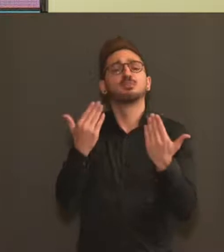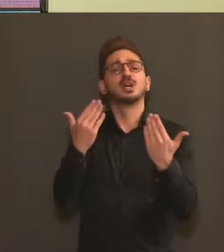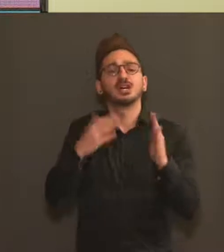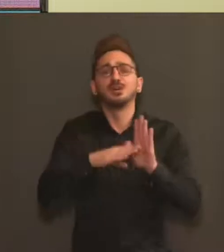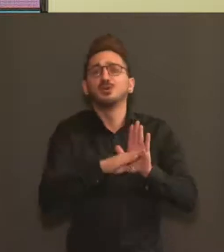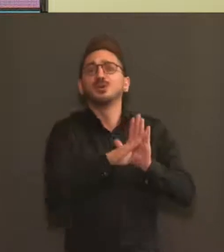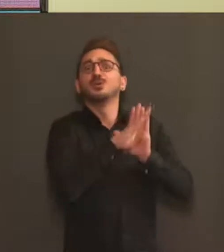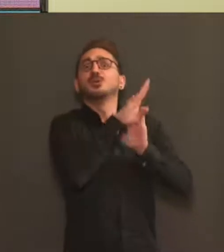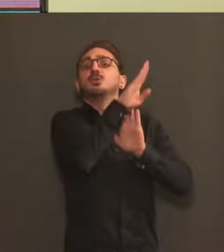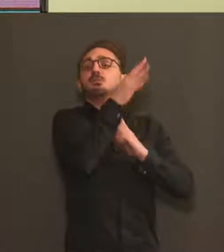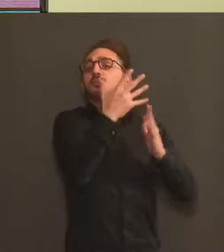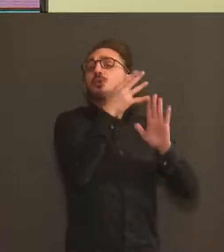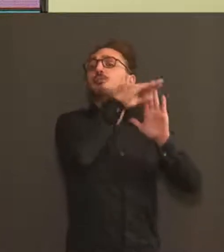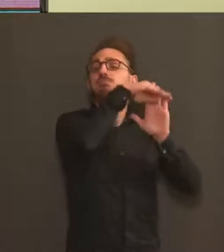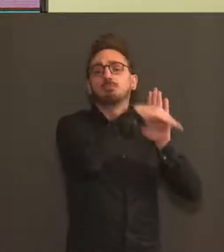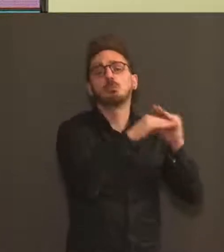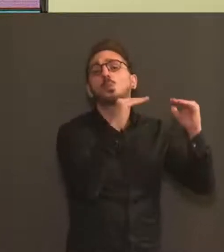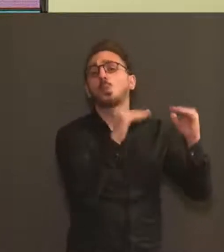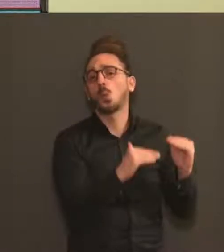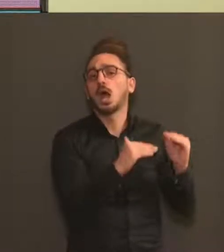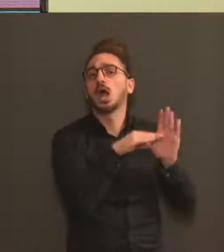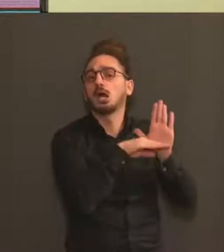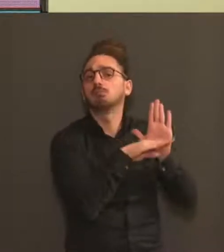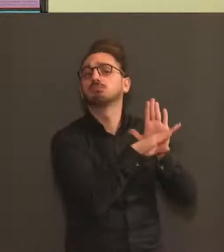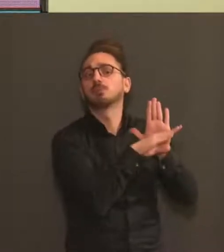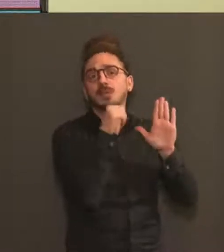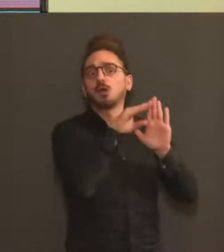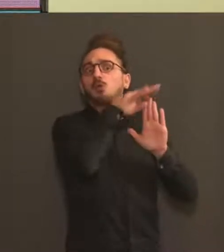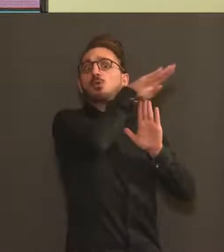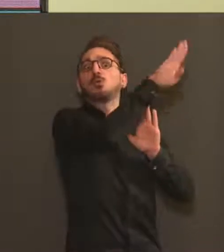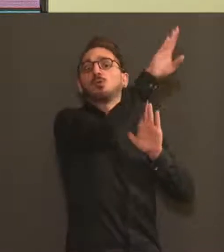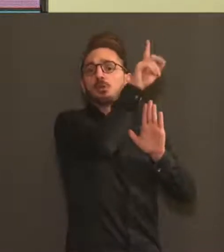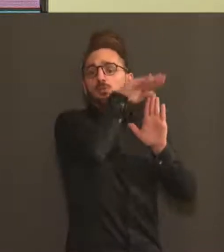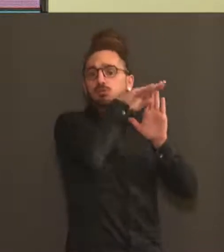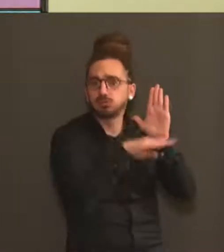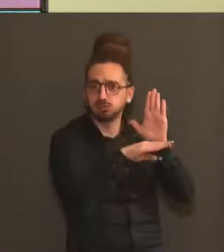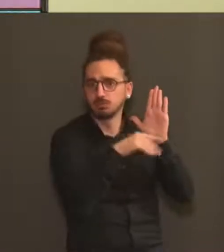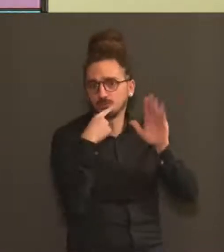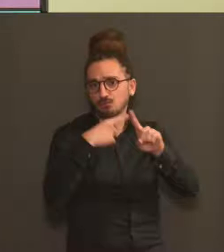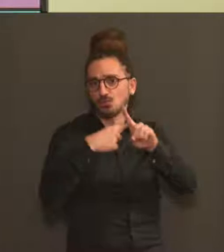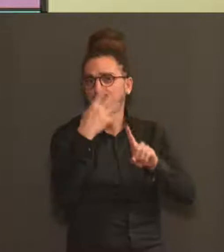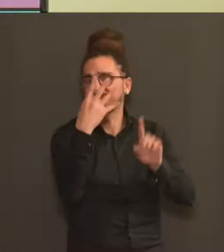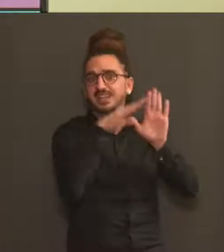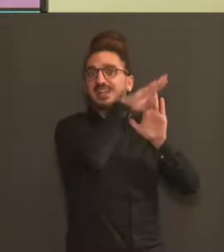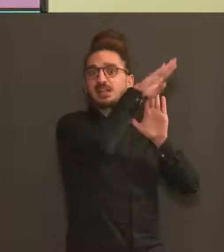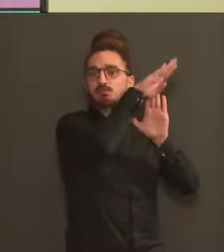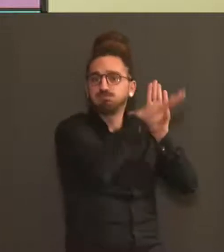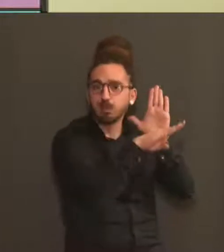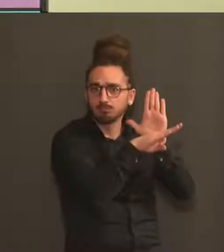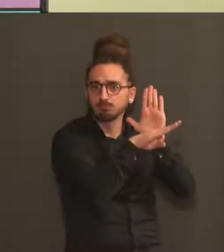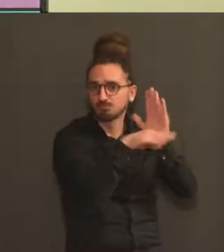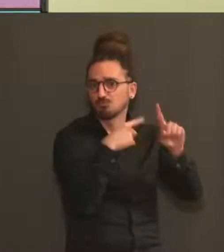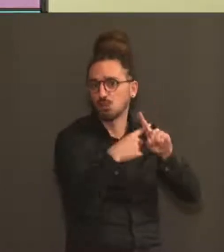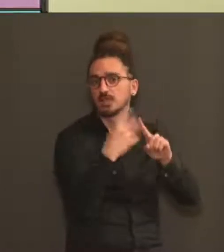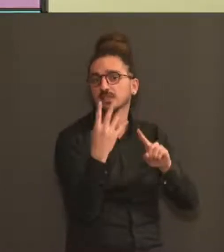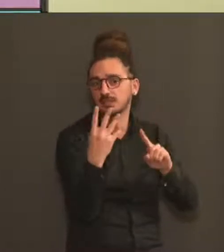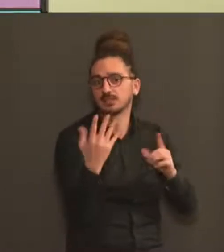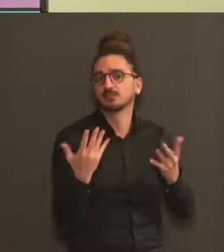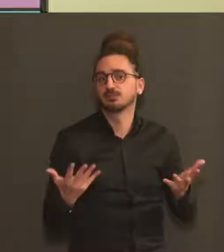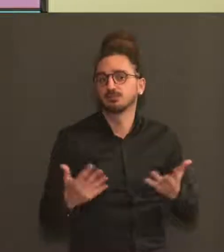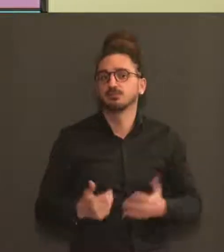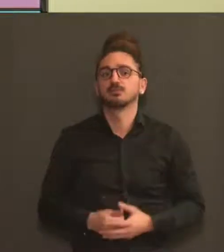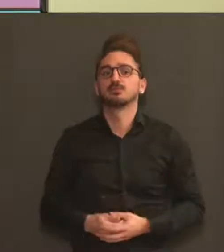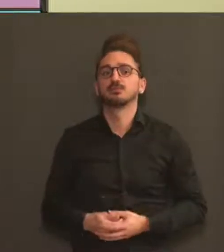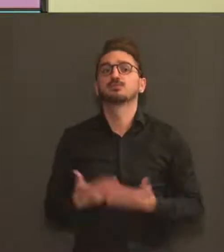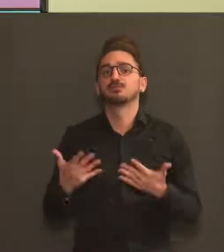4, mais même si les hôpitaux continuent à pouvoir fonctionner, même si les hôpitaux sont en train de rattraper le retard par rapport aux soins